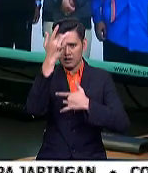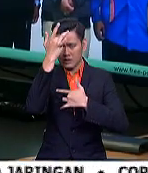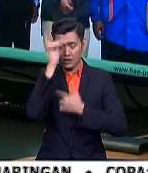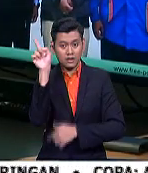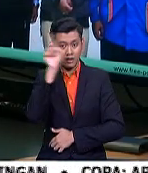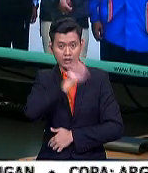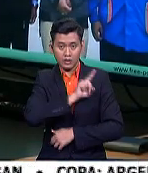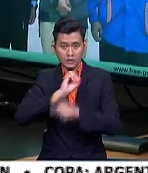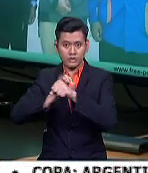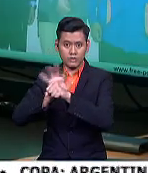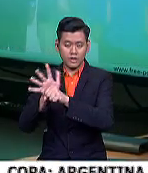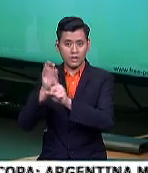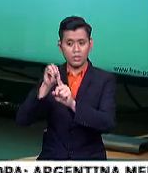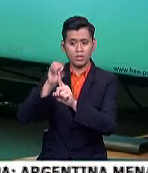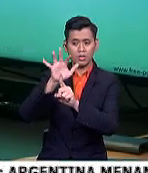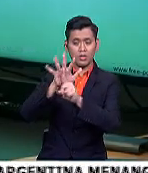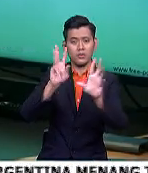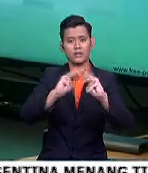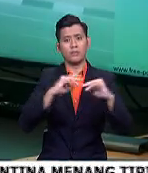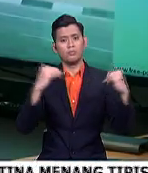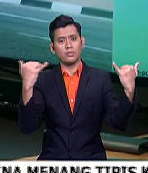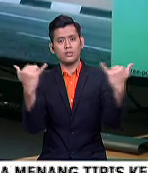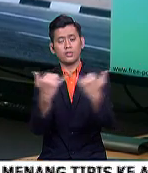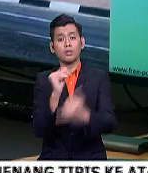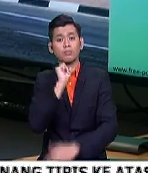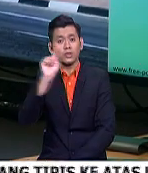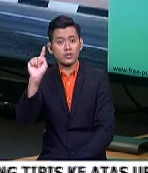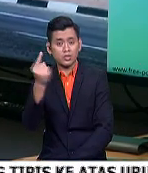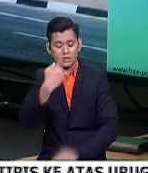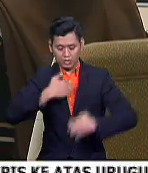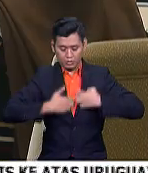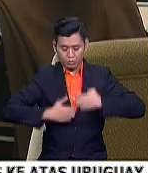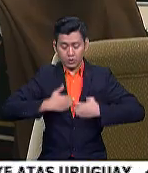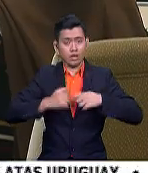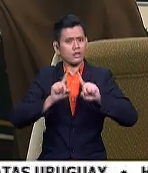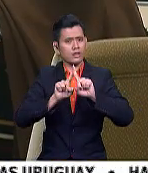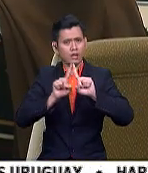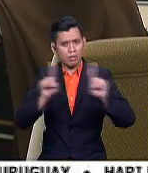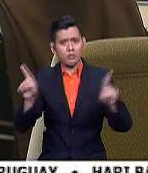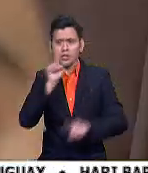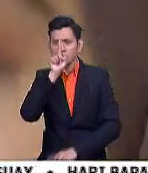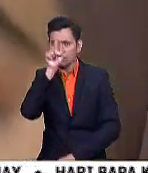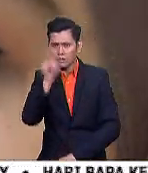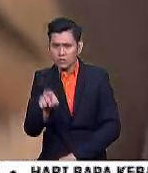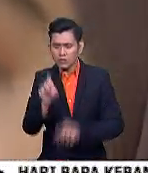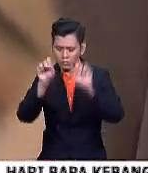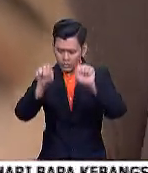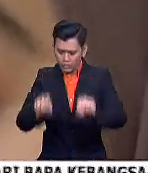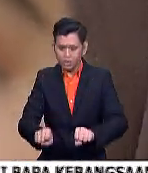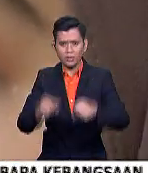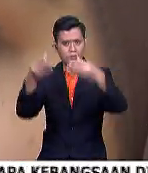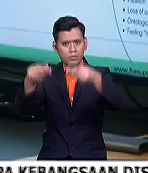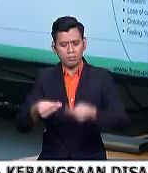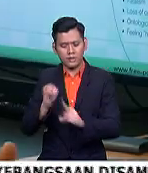memberi kesan kepada masyarakat, bukan sahaja dari segi emosional tetapi juga dari segi spiritual, yang